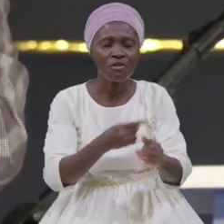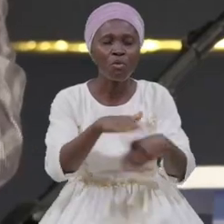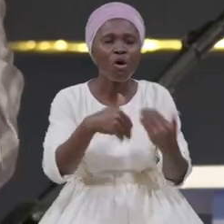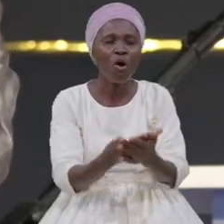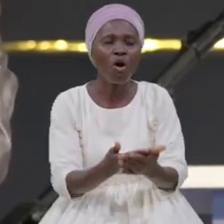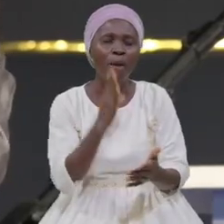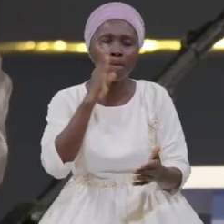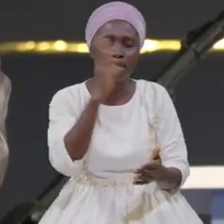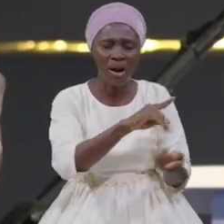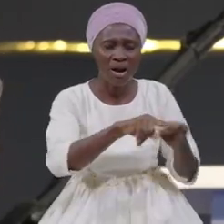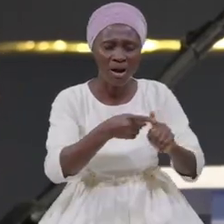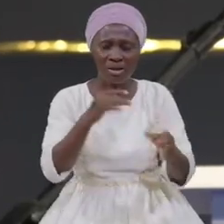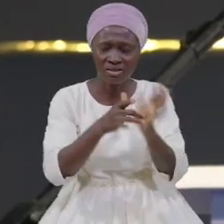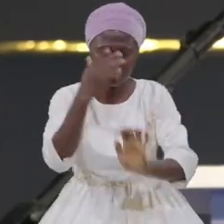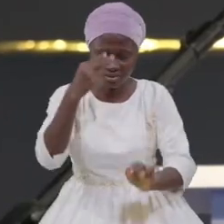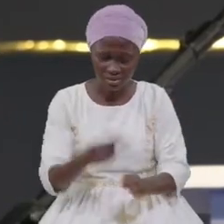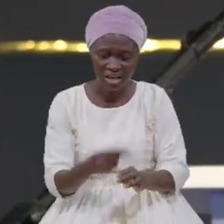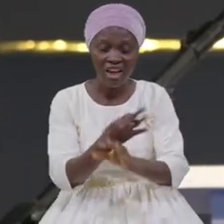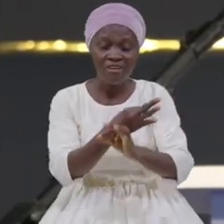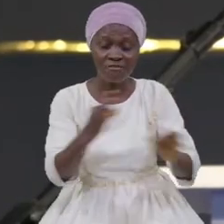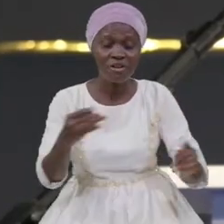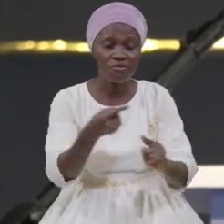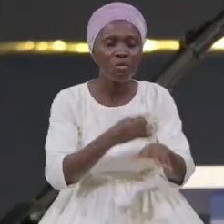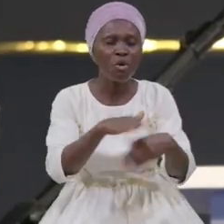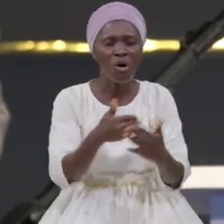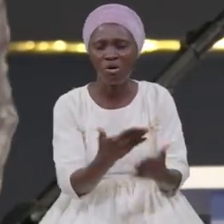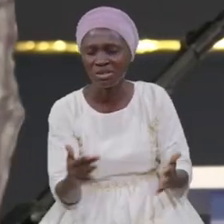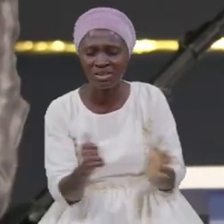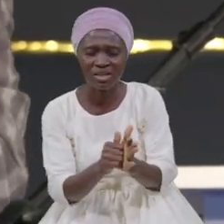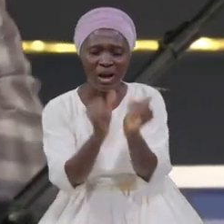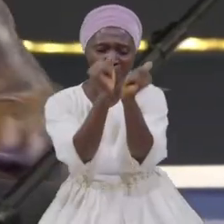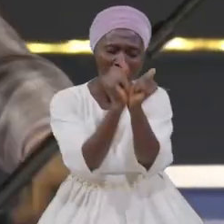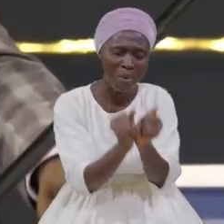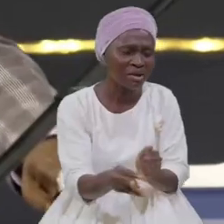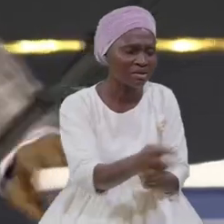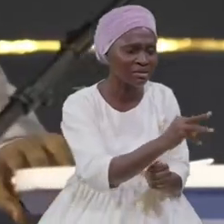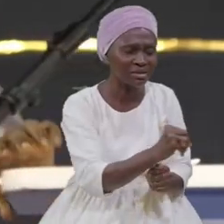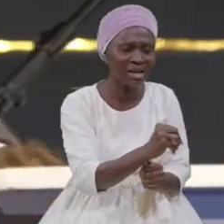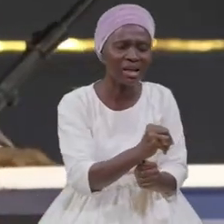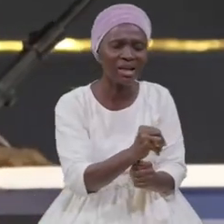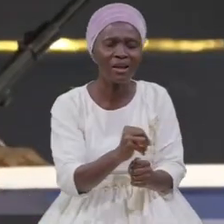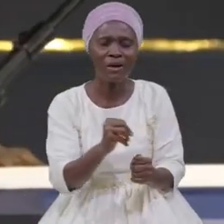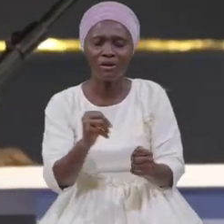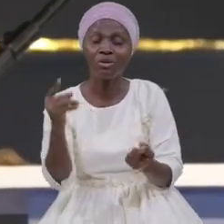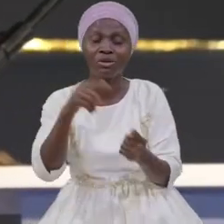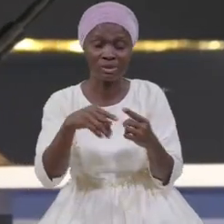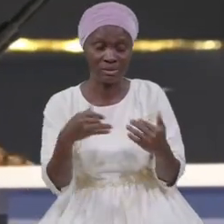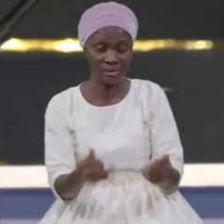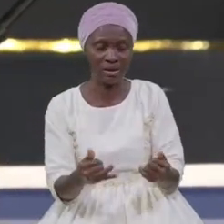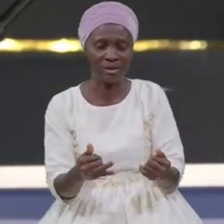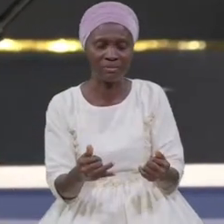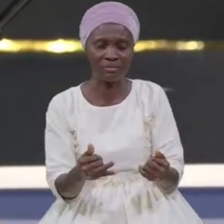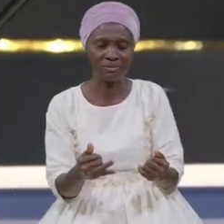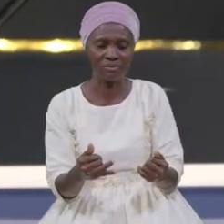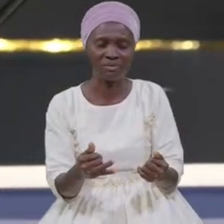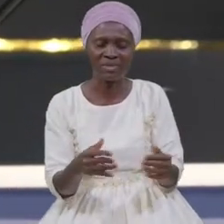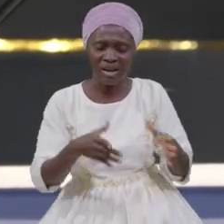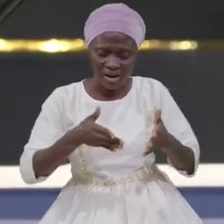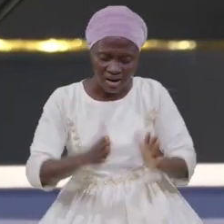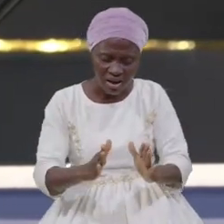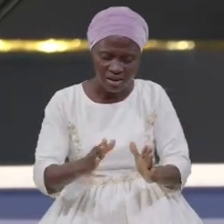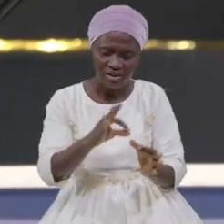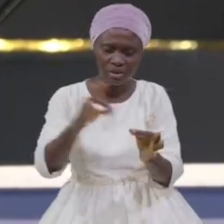gangs. Affranchi des choses qui les liaient jusqu'à ce jour. Et que l'Esprit